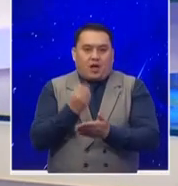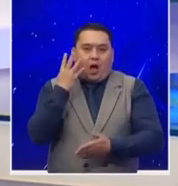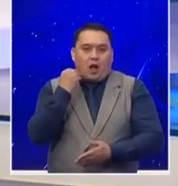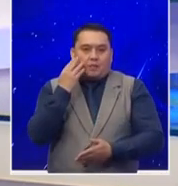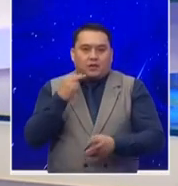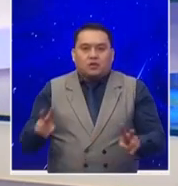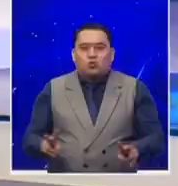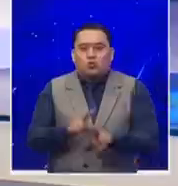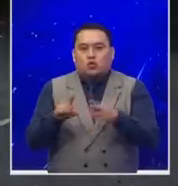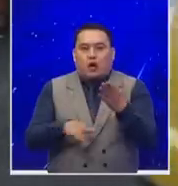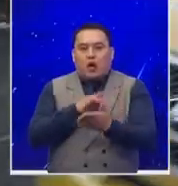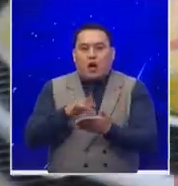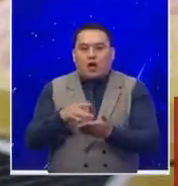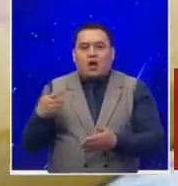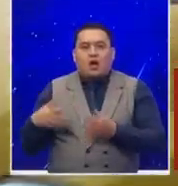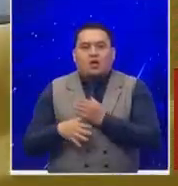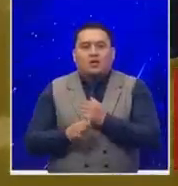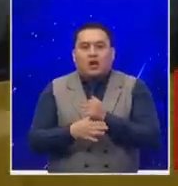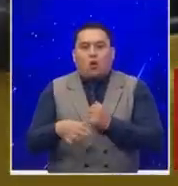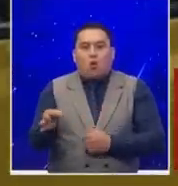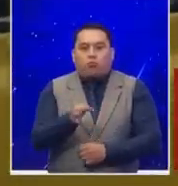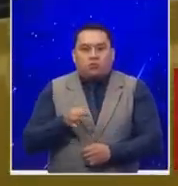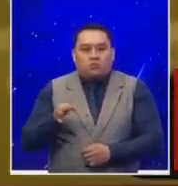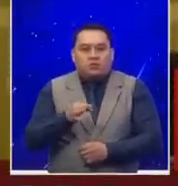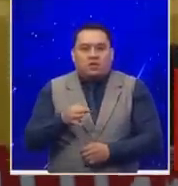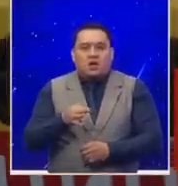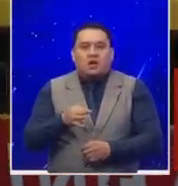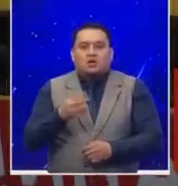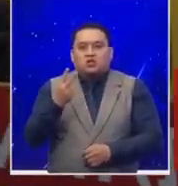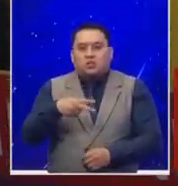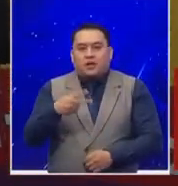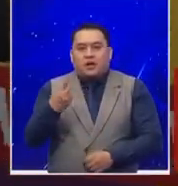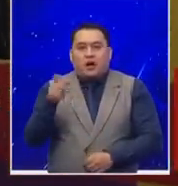Алматы, Нұрсұлтан қаласы мен Атырау облысының тұрғындары. Ел бойынша індеттен